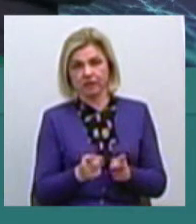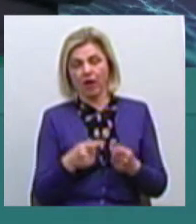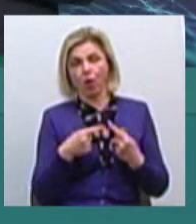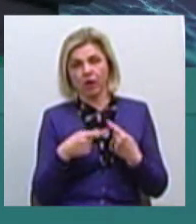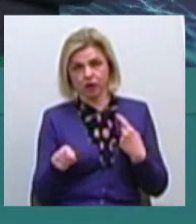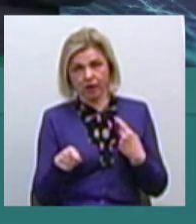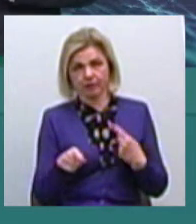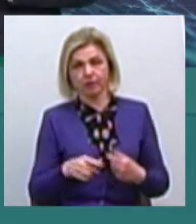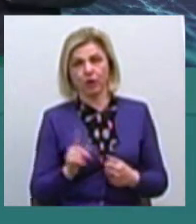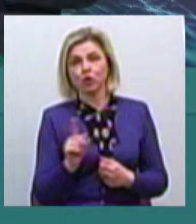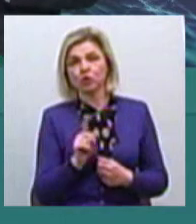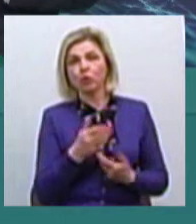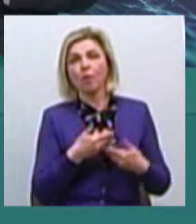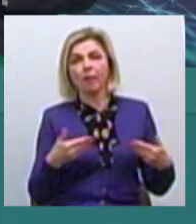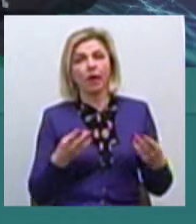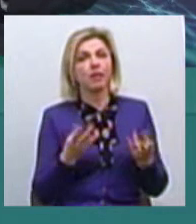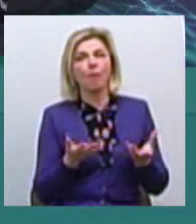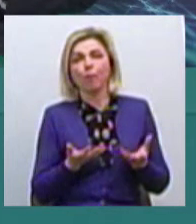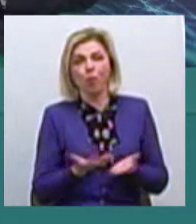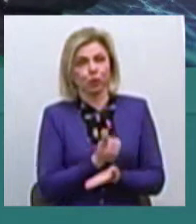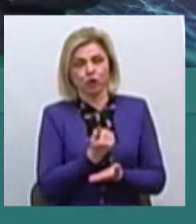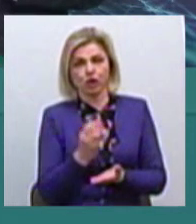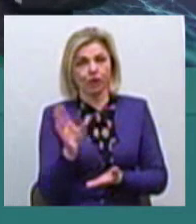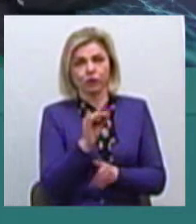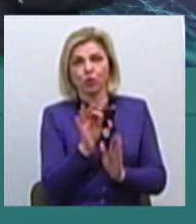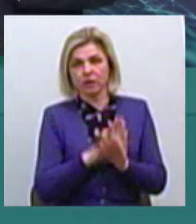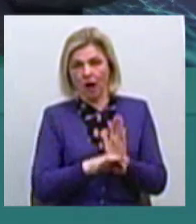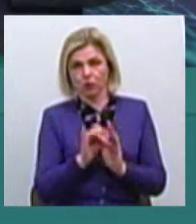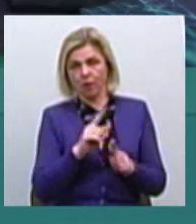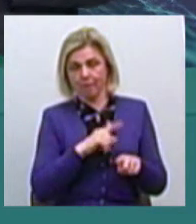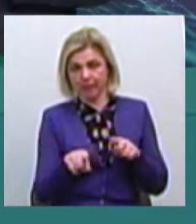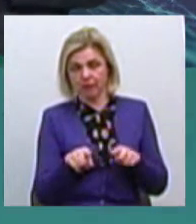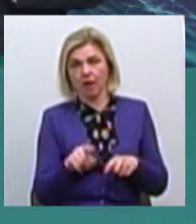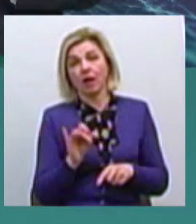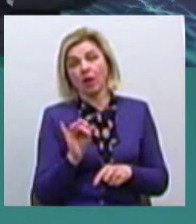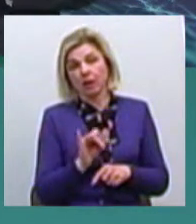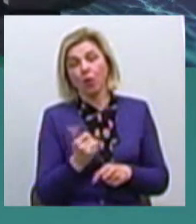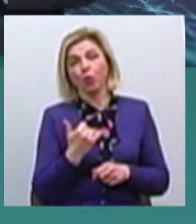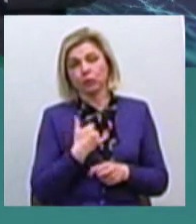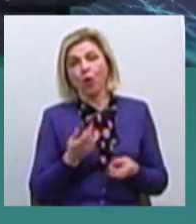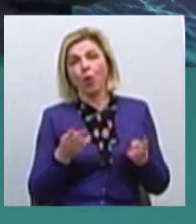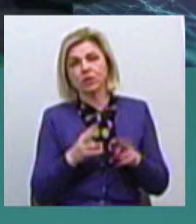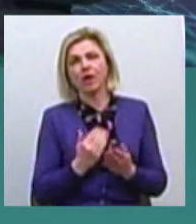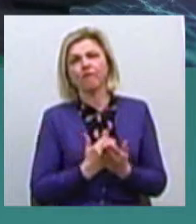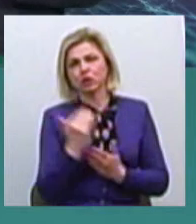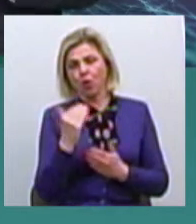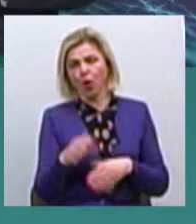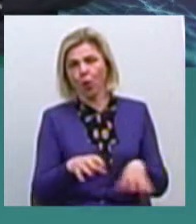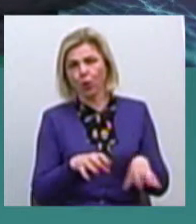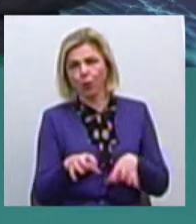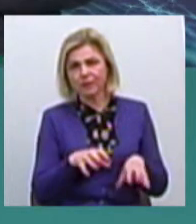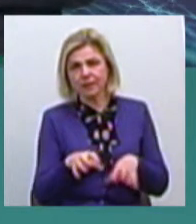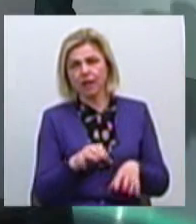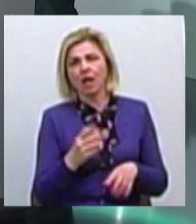отличается, потому что, ну, не получается, да, все сразу и быстро. И у нас остается высокая коррупция, мы видим